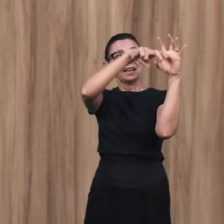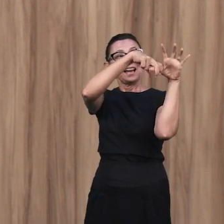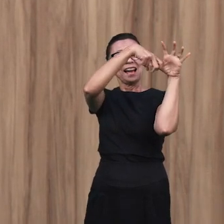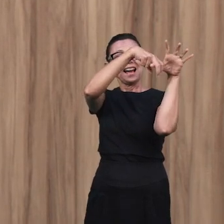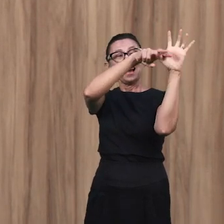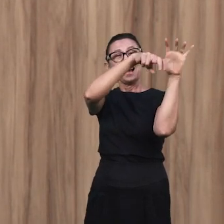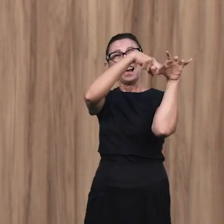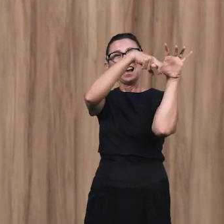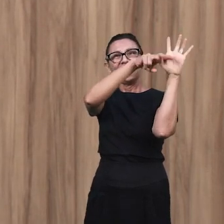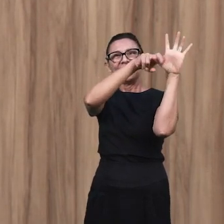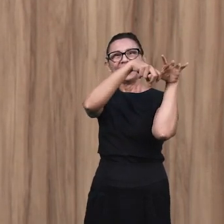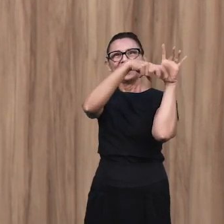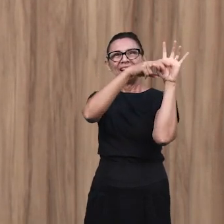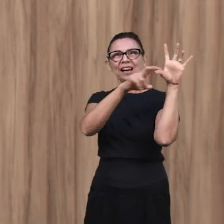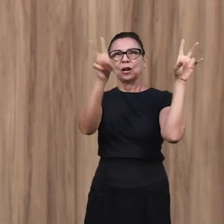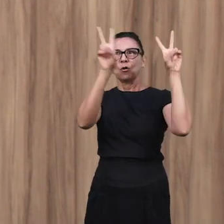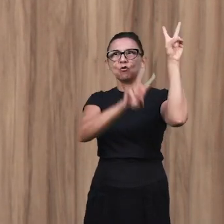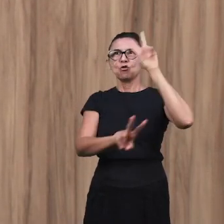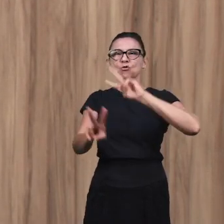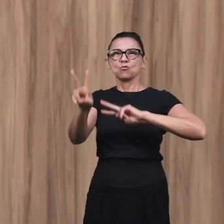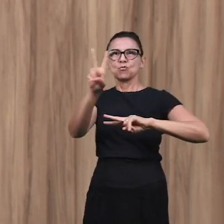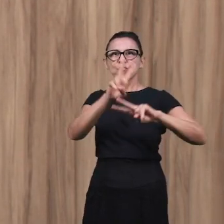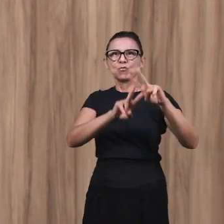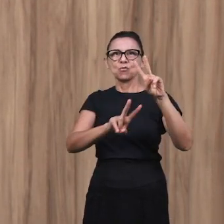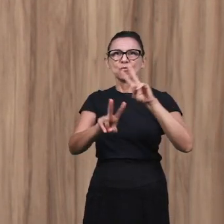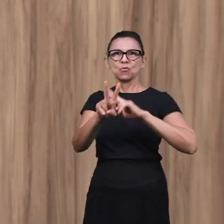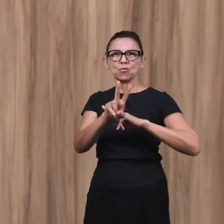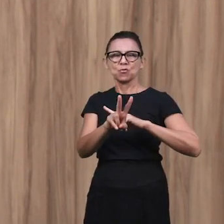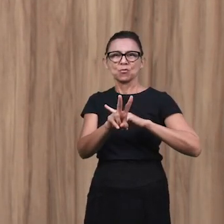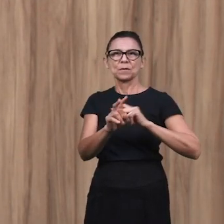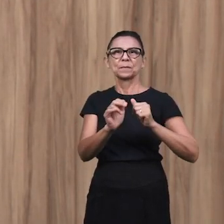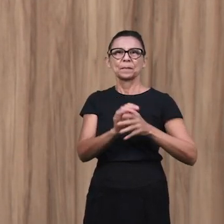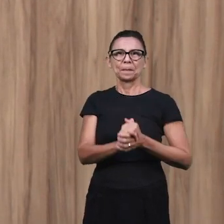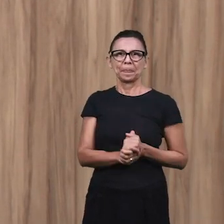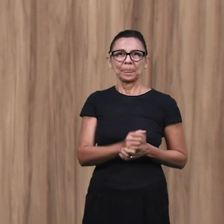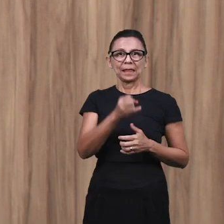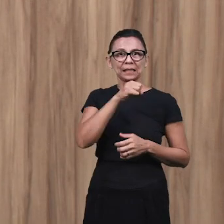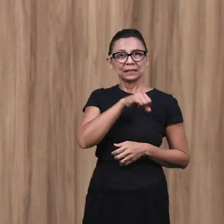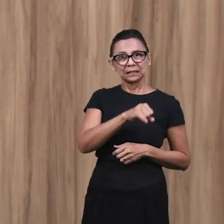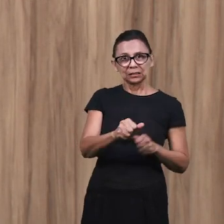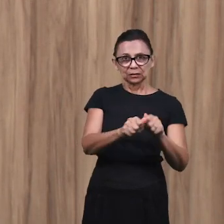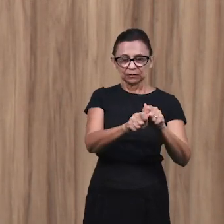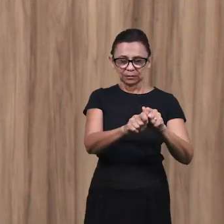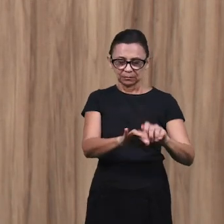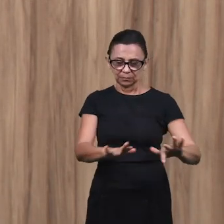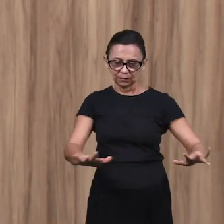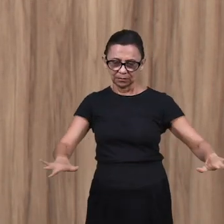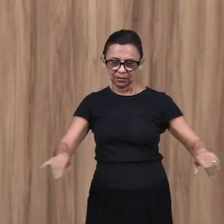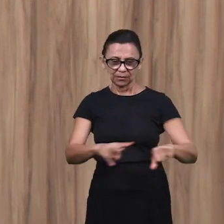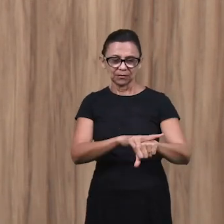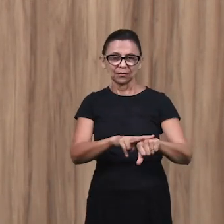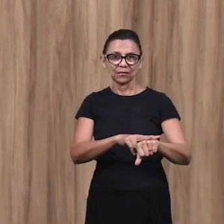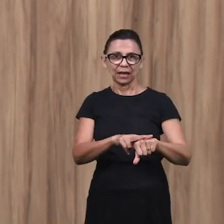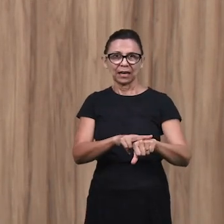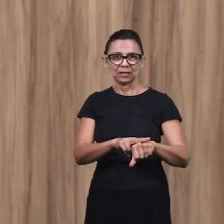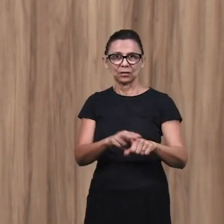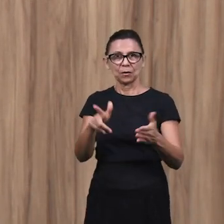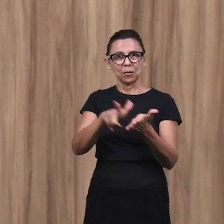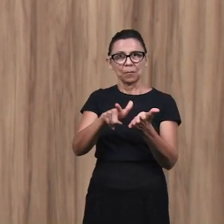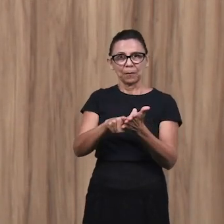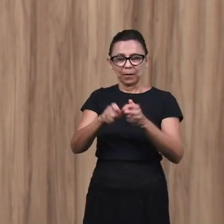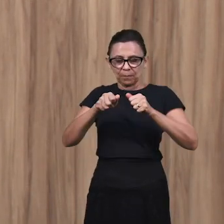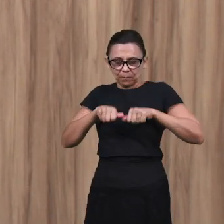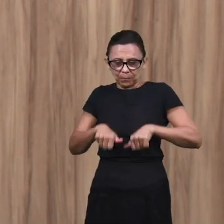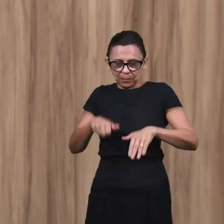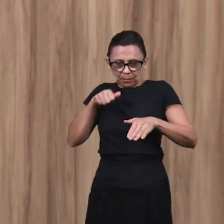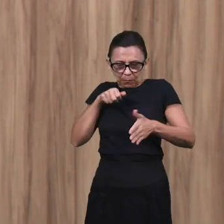de son temps. Si nous avons un gazon, donc nous allons préparer quelque chose pour glisser, pour faire la